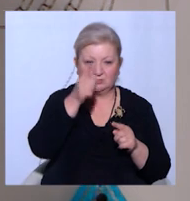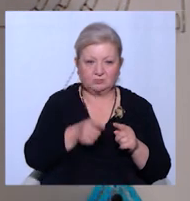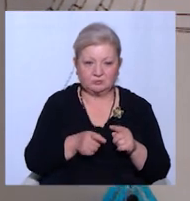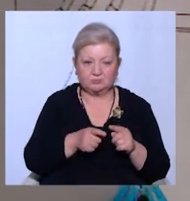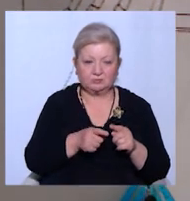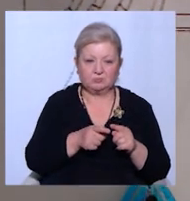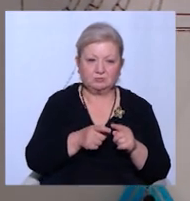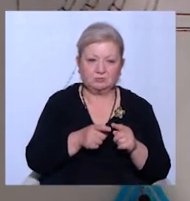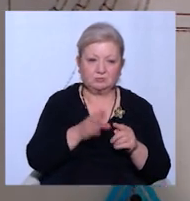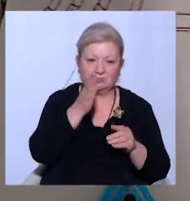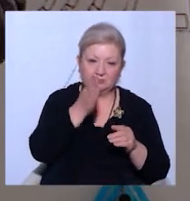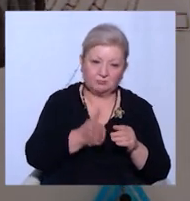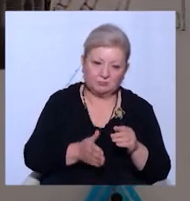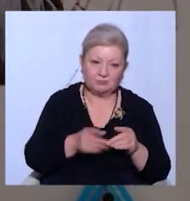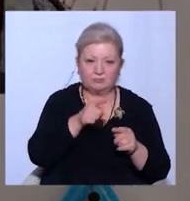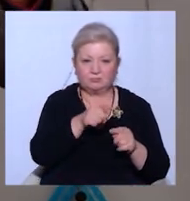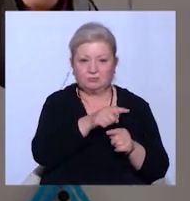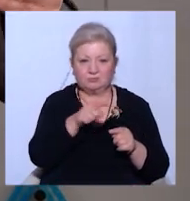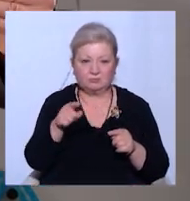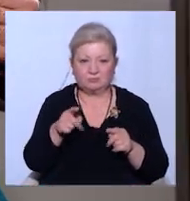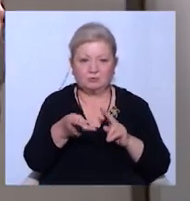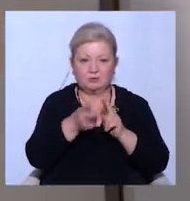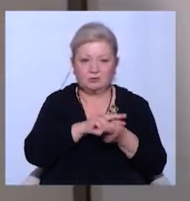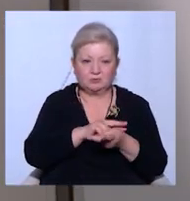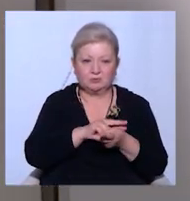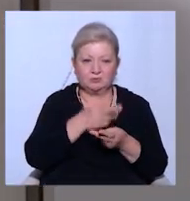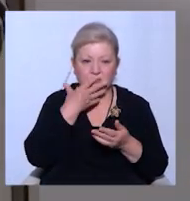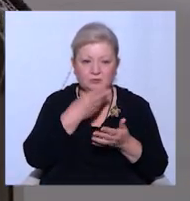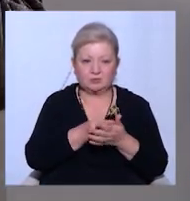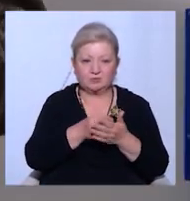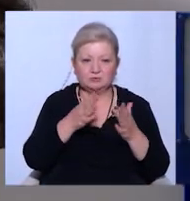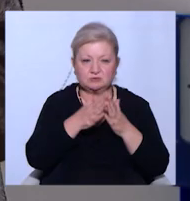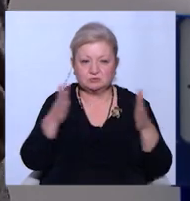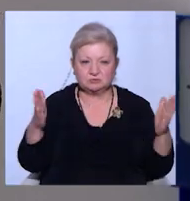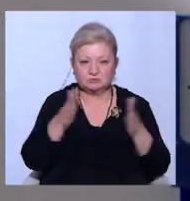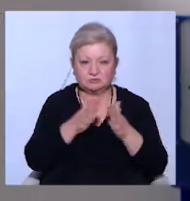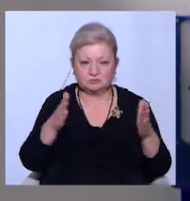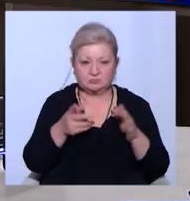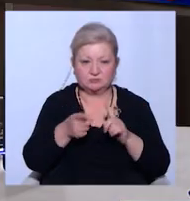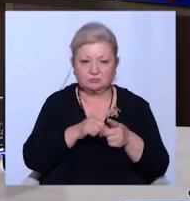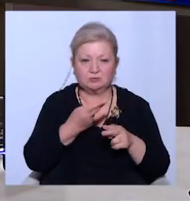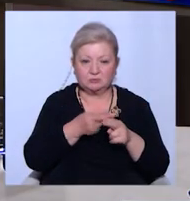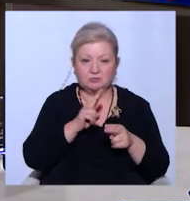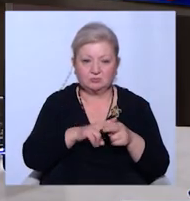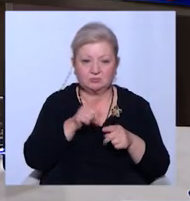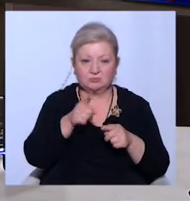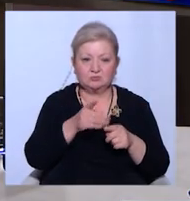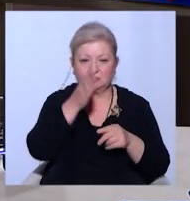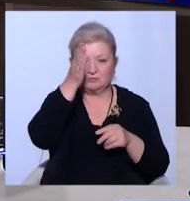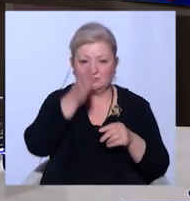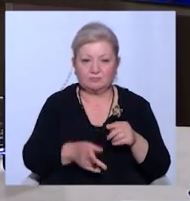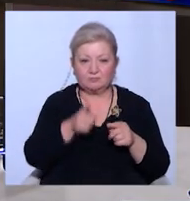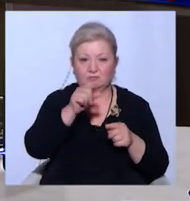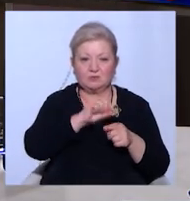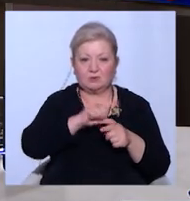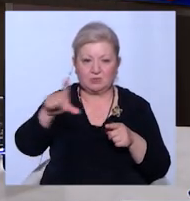მოძრაობს თანაბრადაც ფრივად, როგორც გითხარით, ვერტიკალური კიდე იცვლის თავის სიდიდეს. ანუ ეს გამოდის, რომ